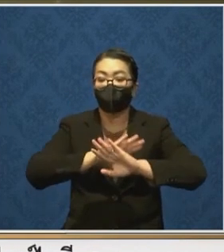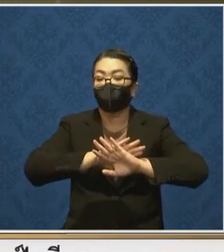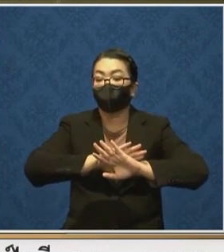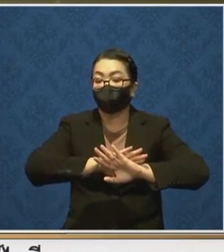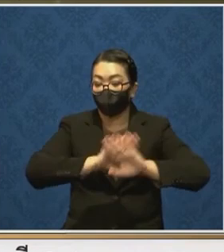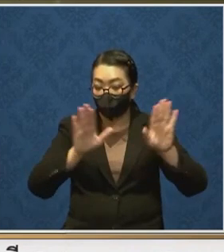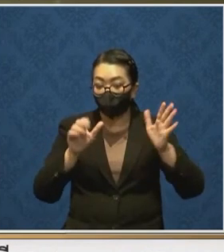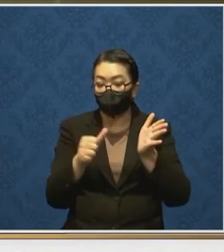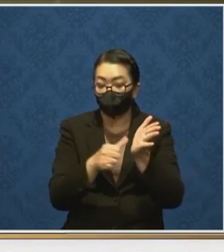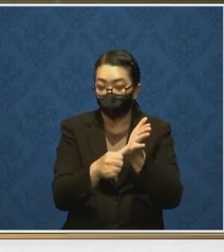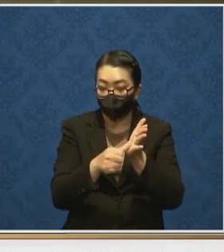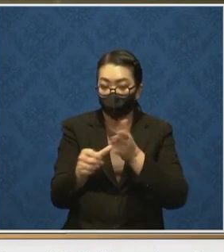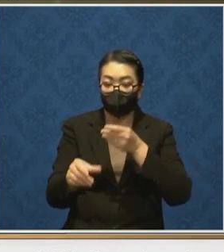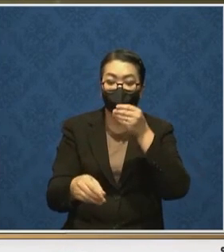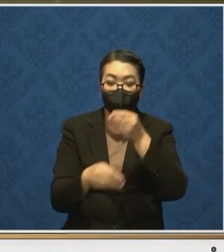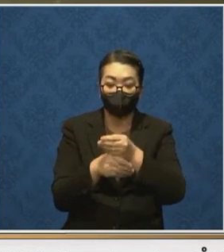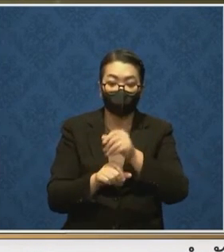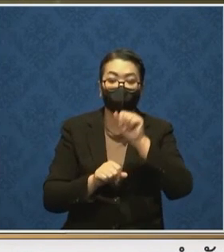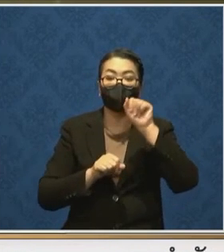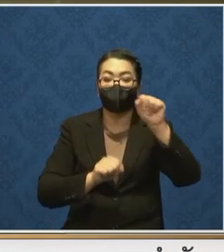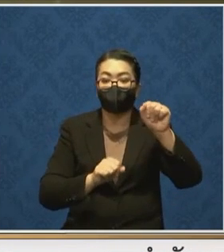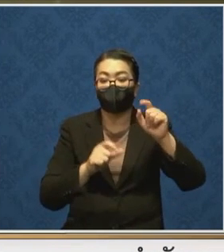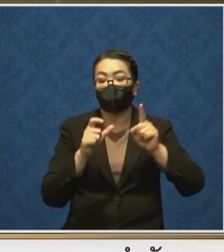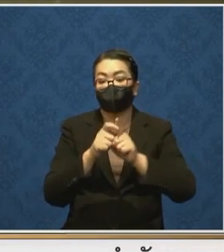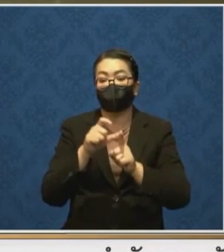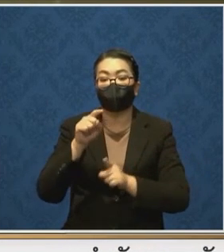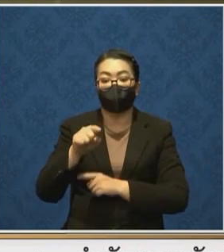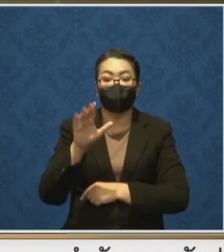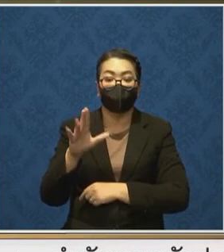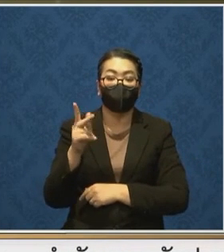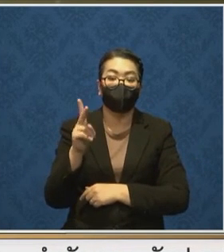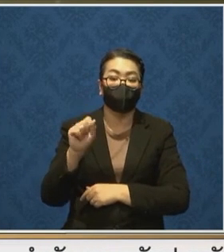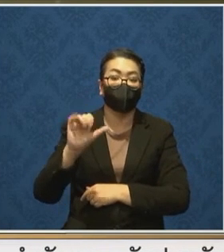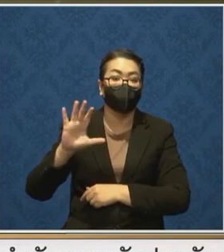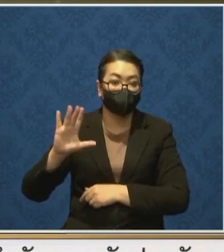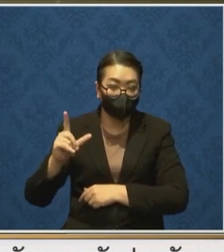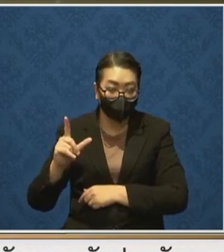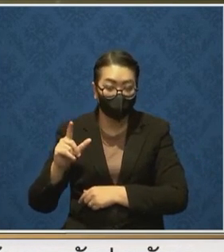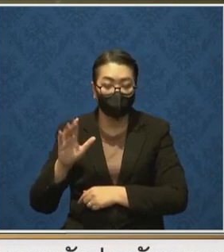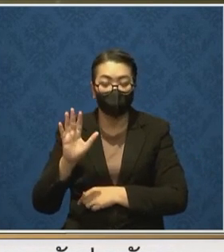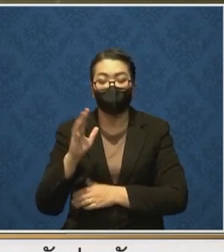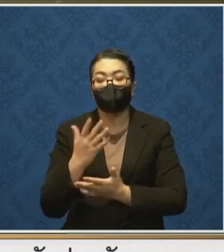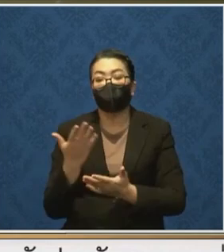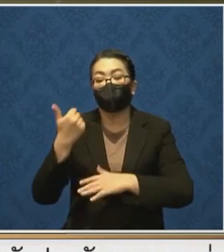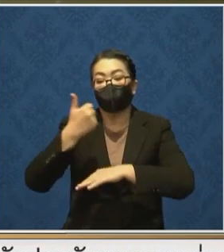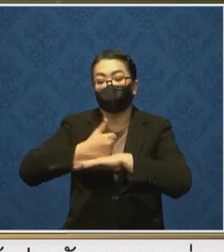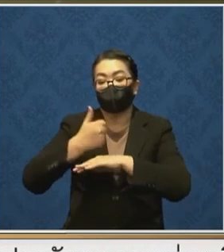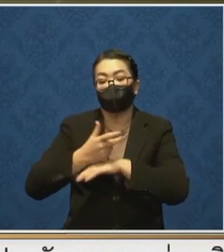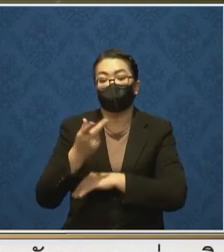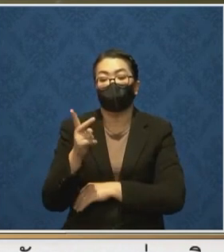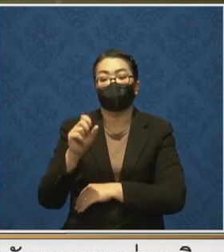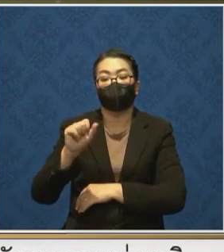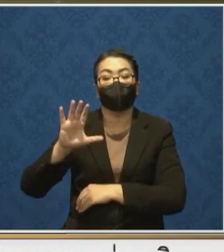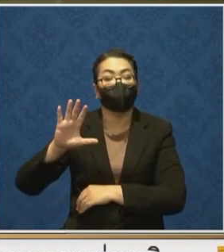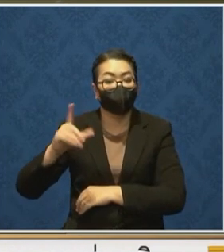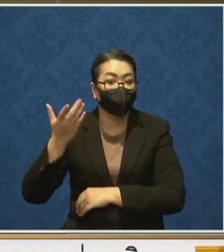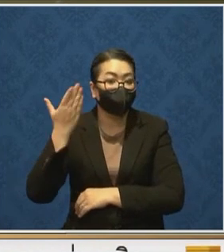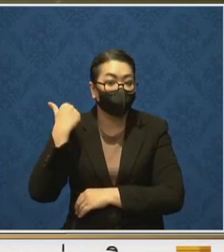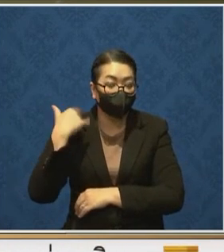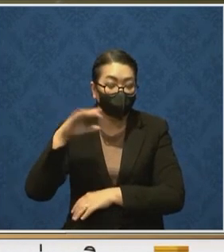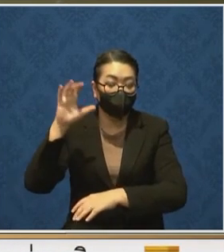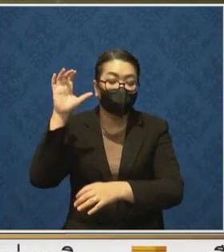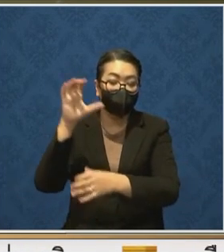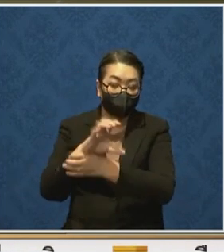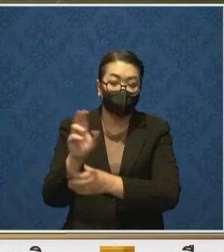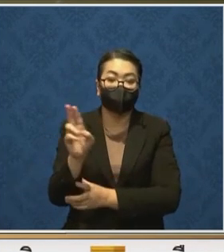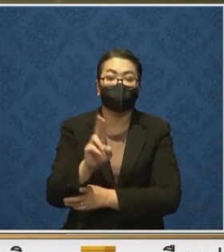อกหรือแ้ไขเพิ่มเติมประกาศหอคำสั่งของคณะรกษาคามสงกตนภัชาติหรอของหัวหน้างคณะรัษาความสงตภชาติทใช้บงคับ